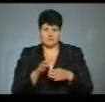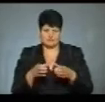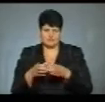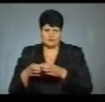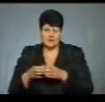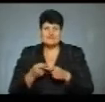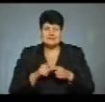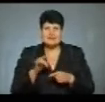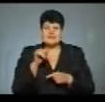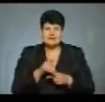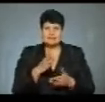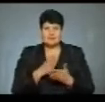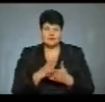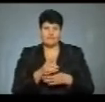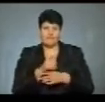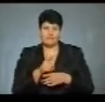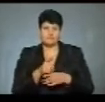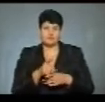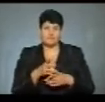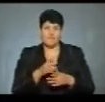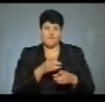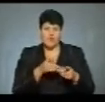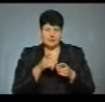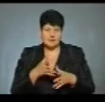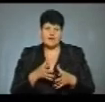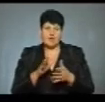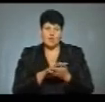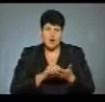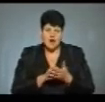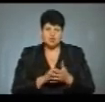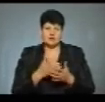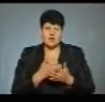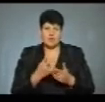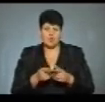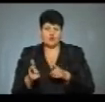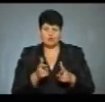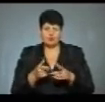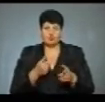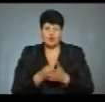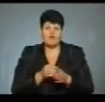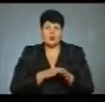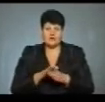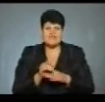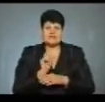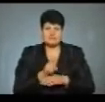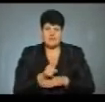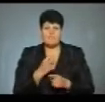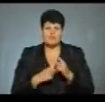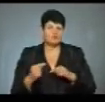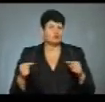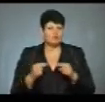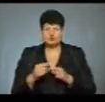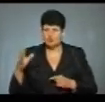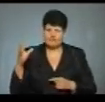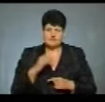підрозділи, які наносять або вогневе враження, ведуть розвідку, або, як в нашому випадку, готовності до виконання завдань. Повернулись точно всі,